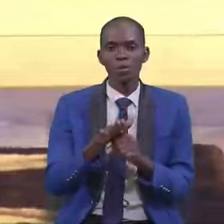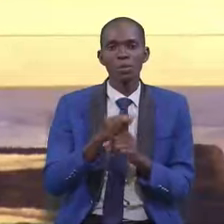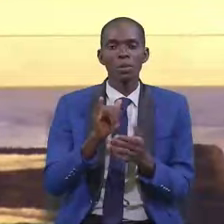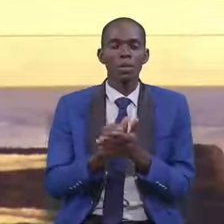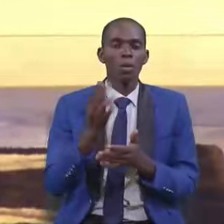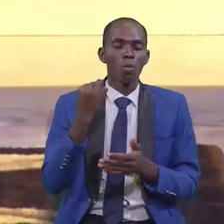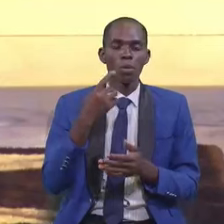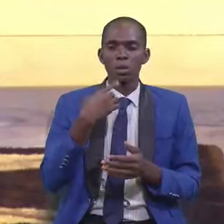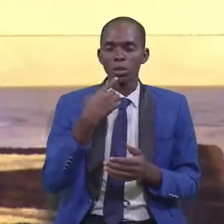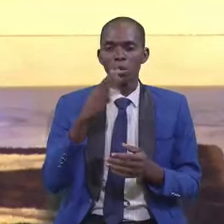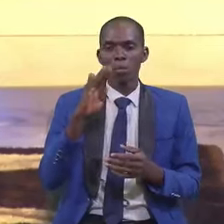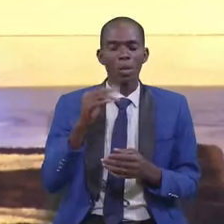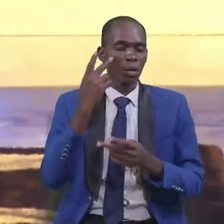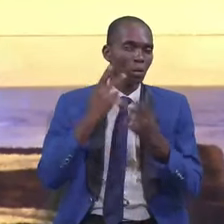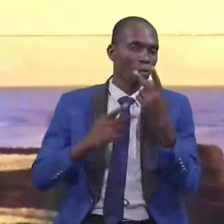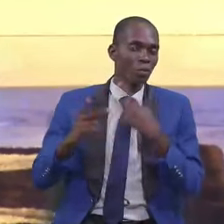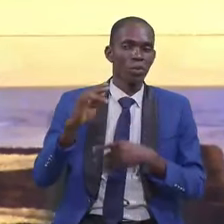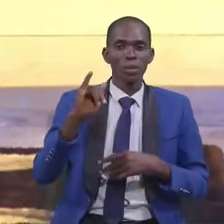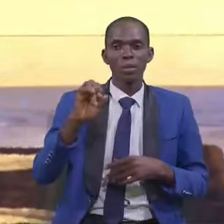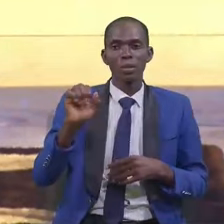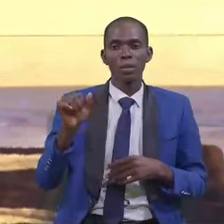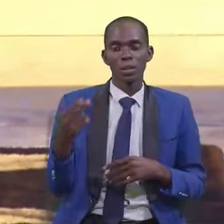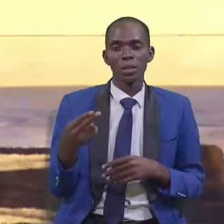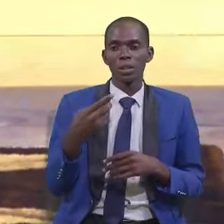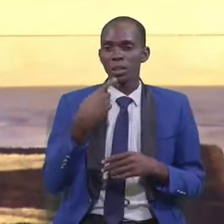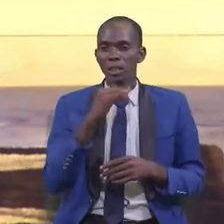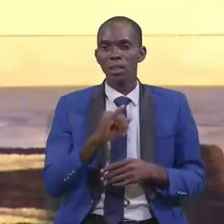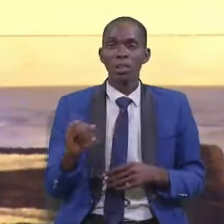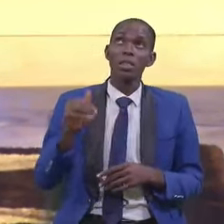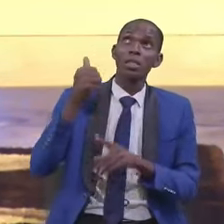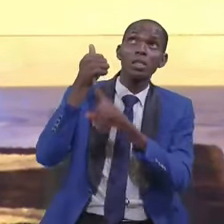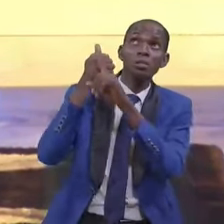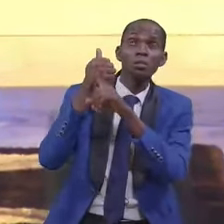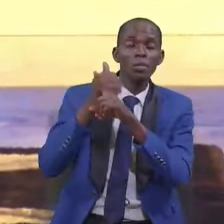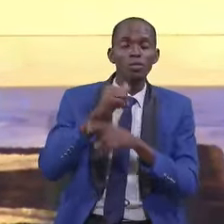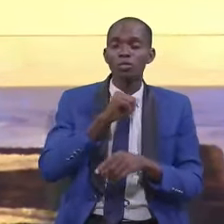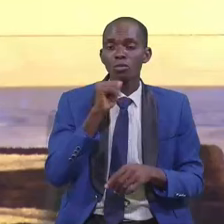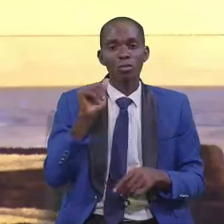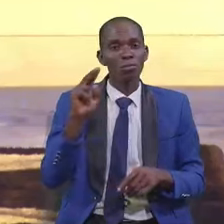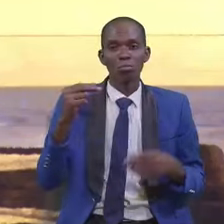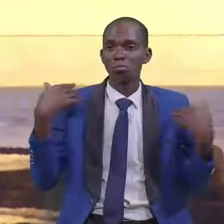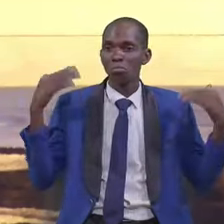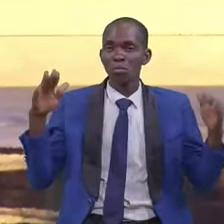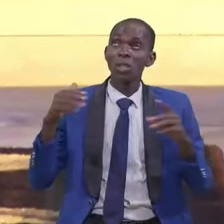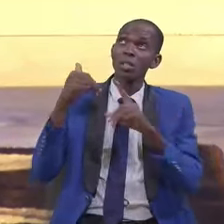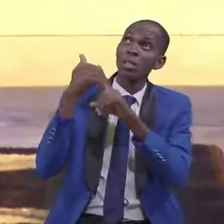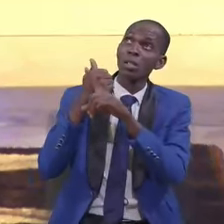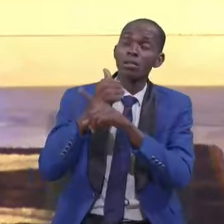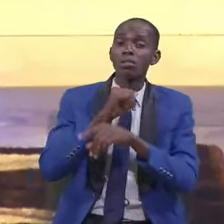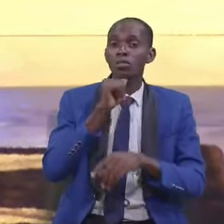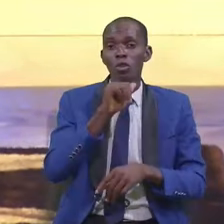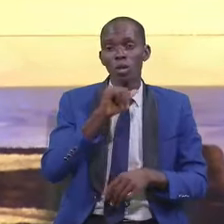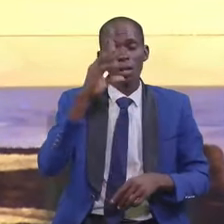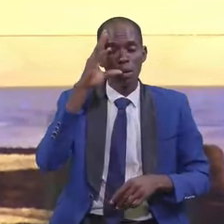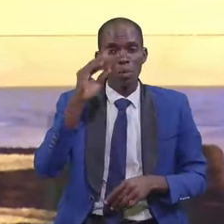Ésaïe le prophète. Il, Jésus, pas un ange. Il, pas un homme. Il, Jésus